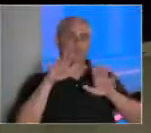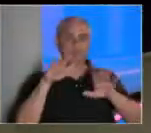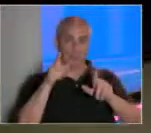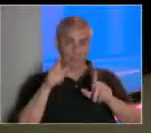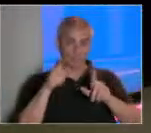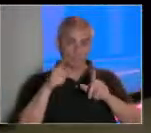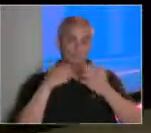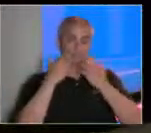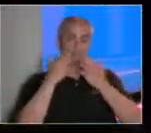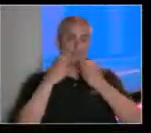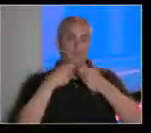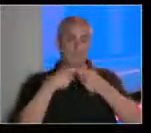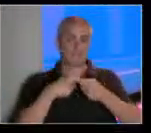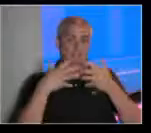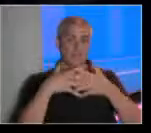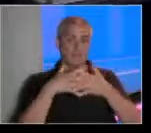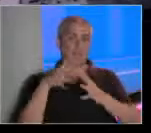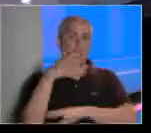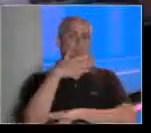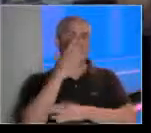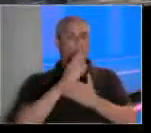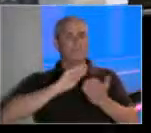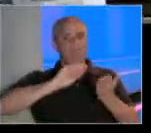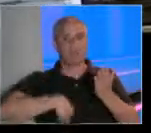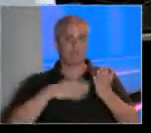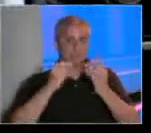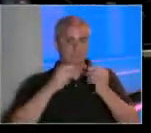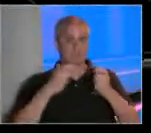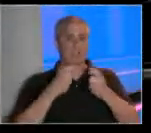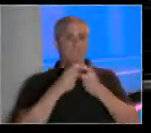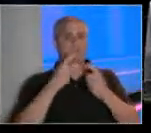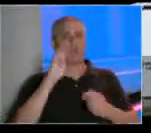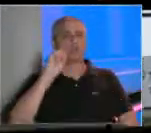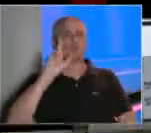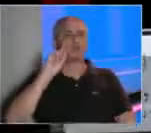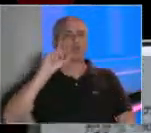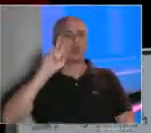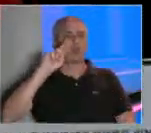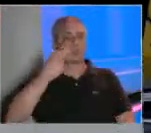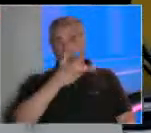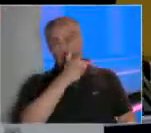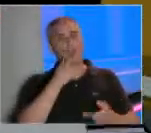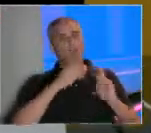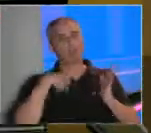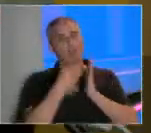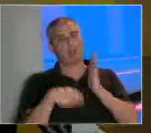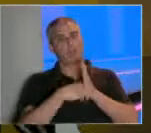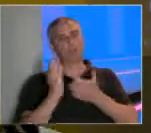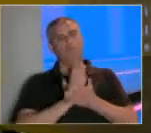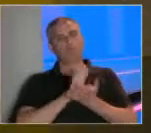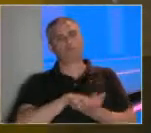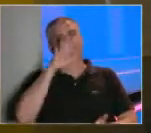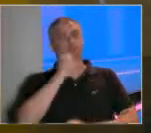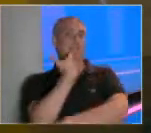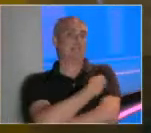לחברי הקבינט, שהמדינה חתמה עם חברת מודרנה על הסדר שיאפשר לקנות חיסונים, הוא